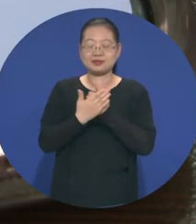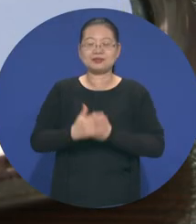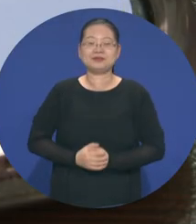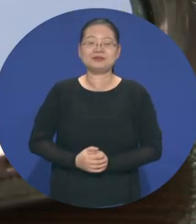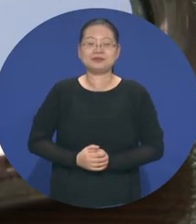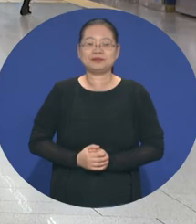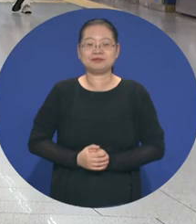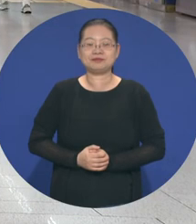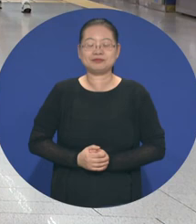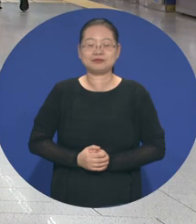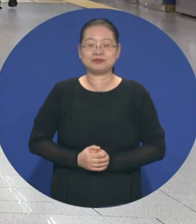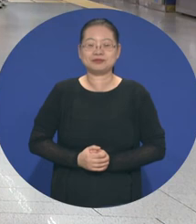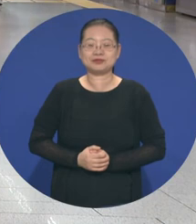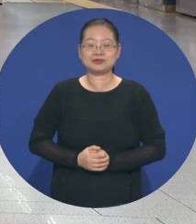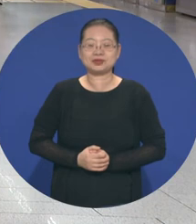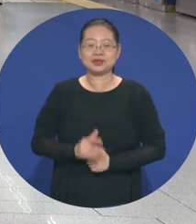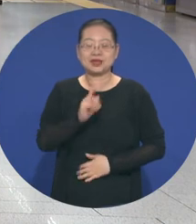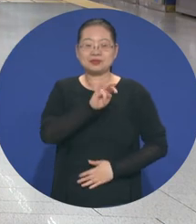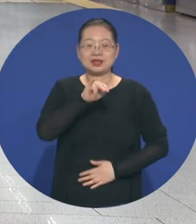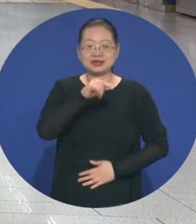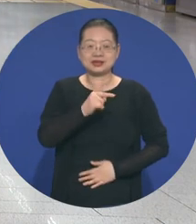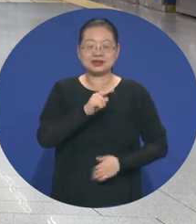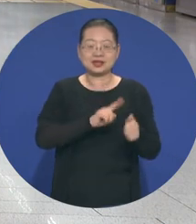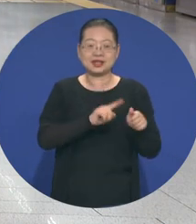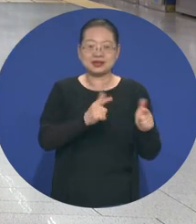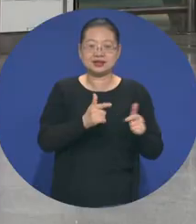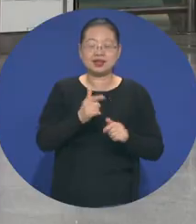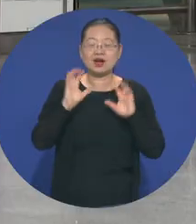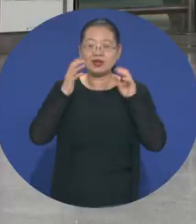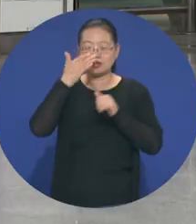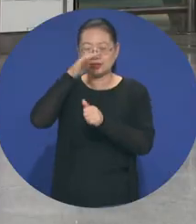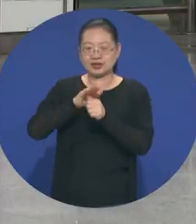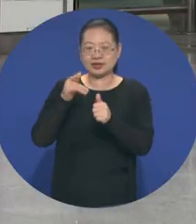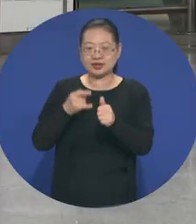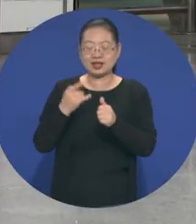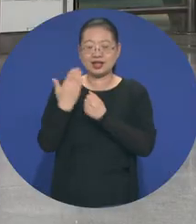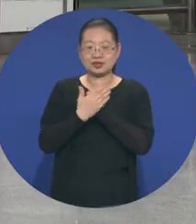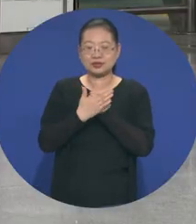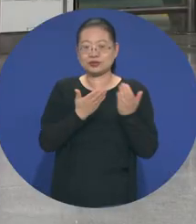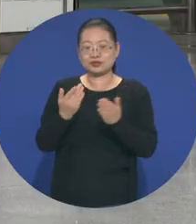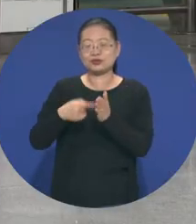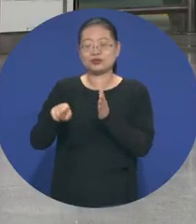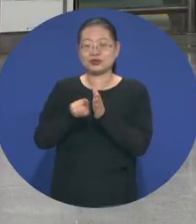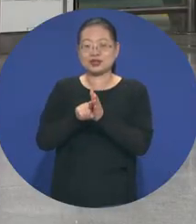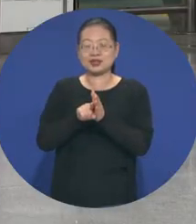수 있습니다. 도는 K패스 대상이 아닌 어린이 청소년에게도